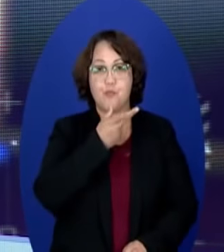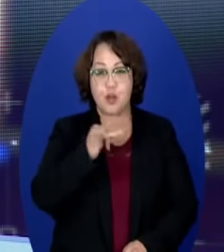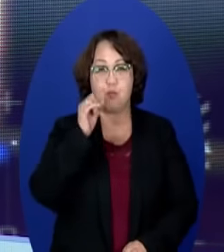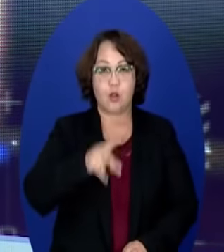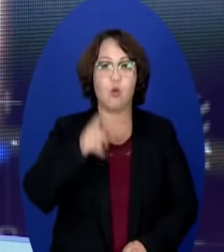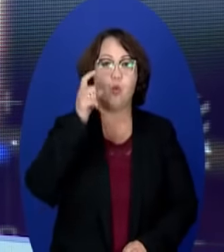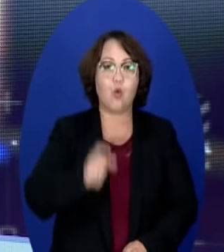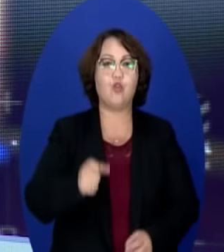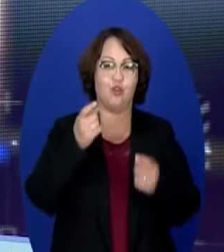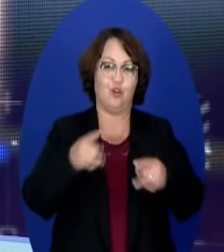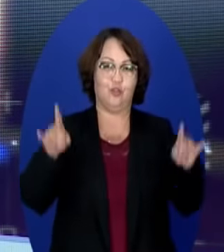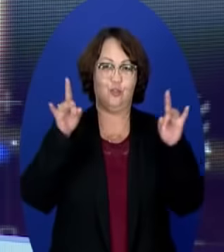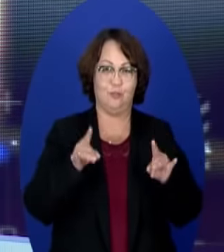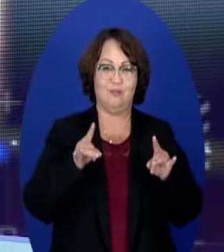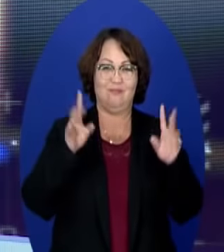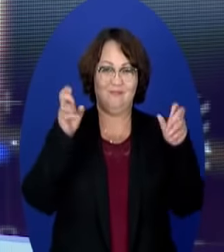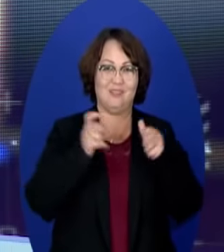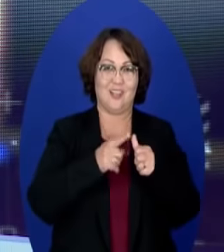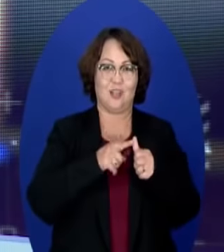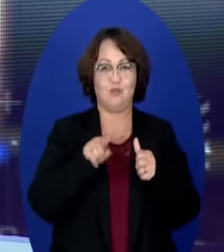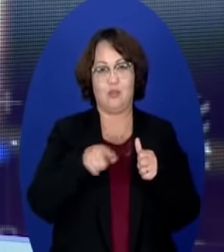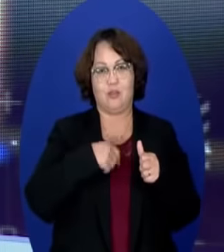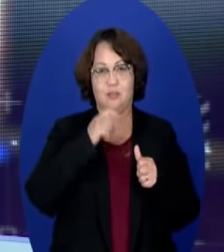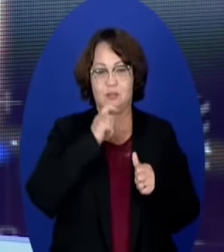тухай мэдээллийг бид өргөжлүүлэн та бүхэндээ хүргэж байна.